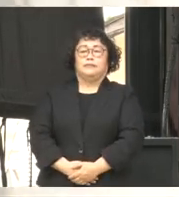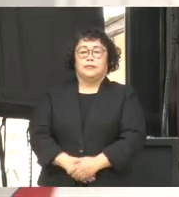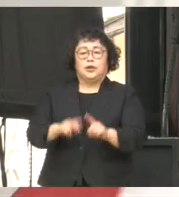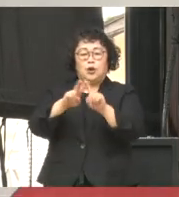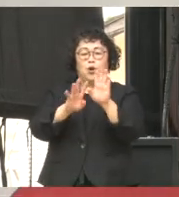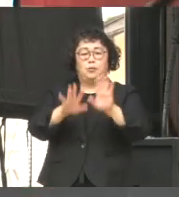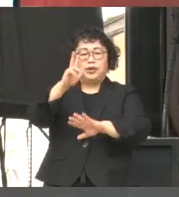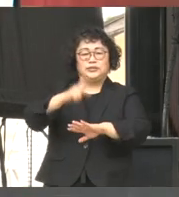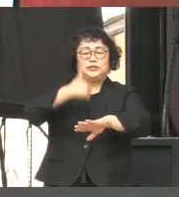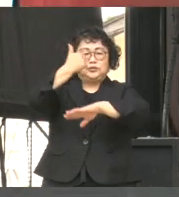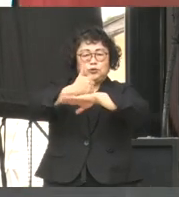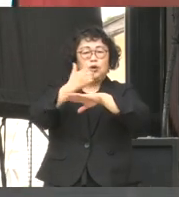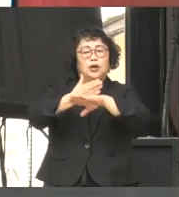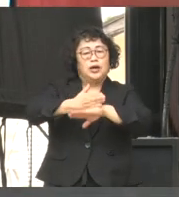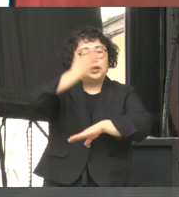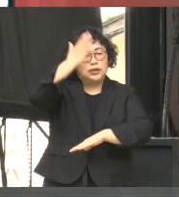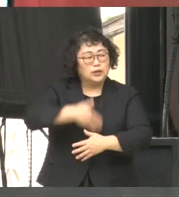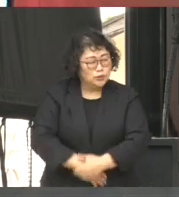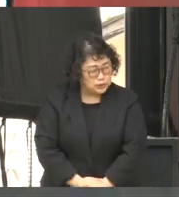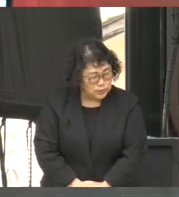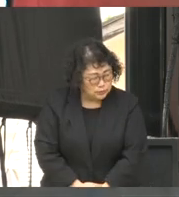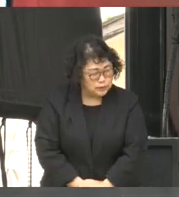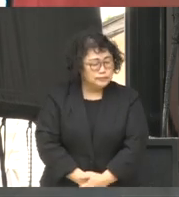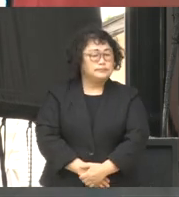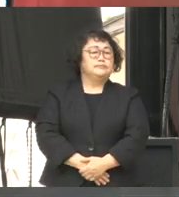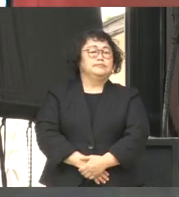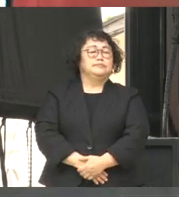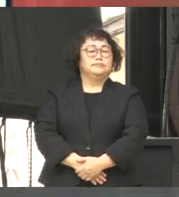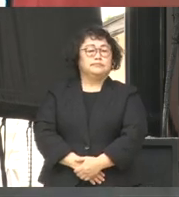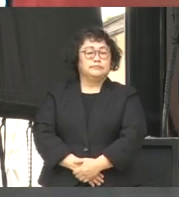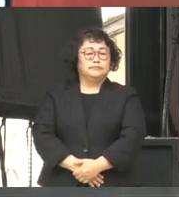小林市長ありがとうございました。